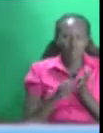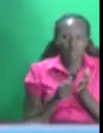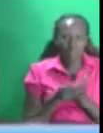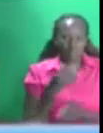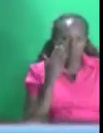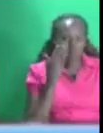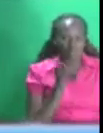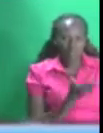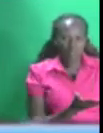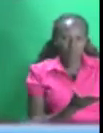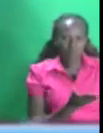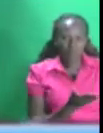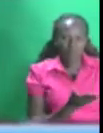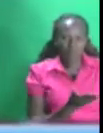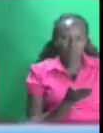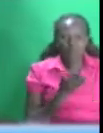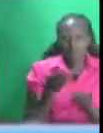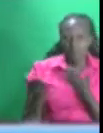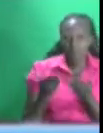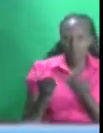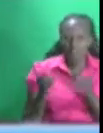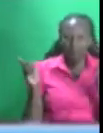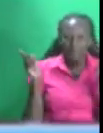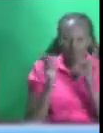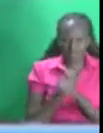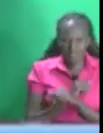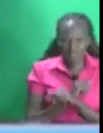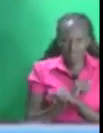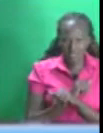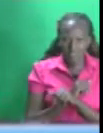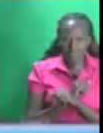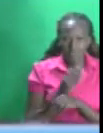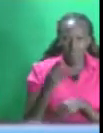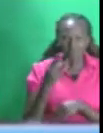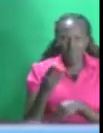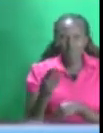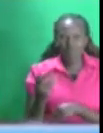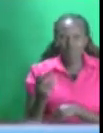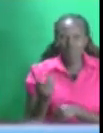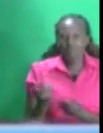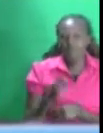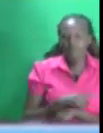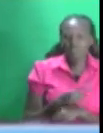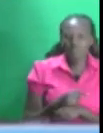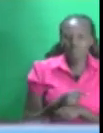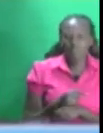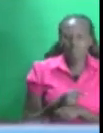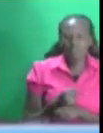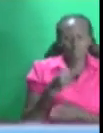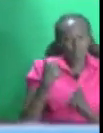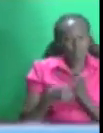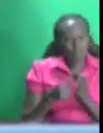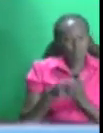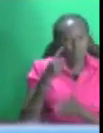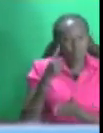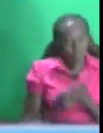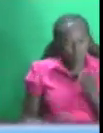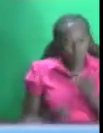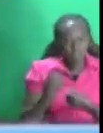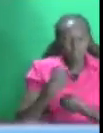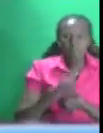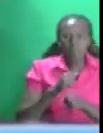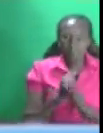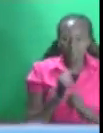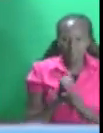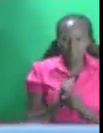hapa saizi huenda ikaisha kwa siku nne zijazo. Na ni nini haswa ambacho kinawafanya wasagaji mahindi eneo